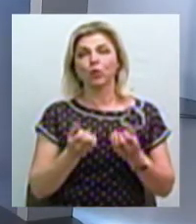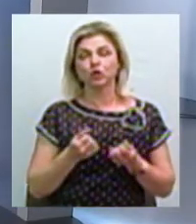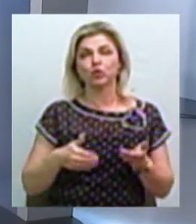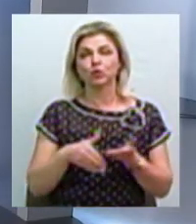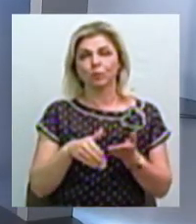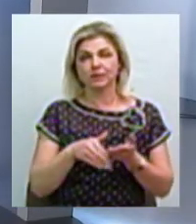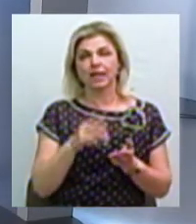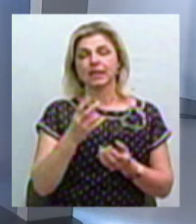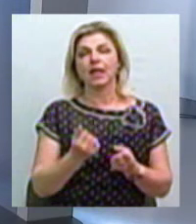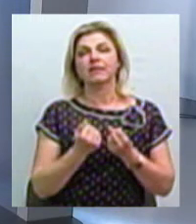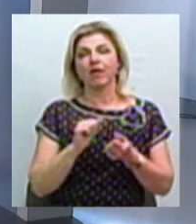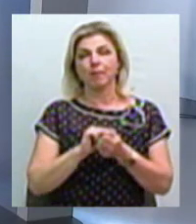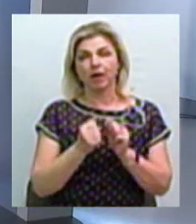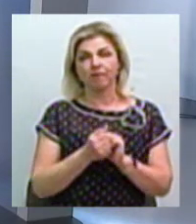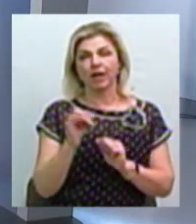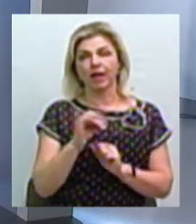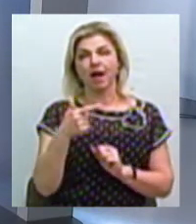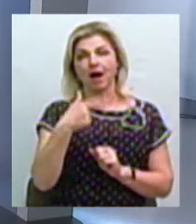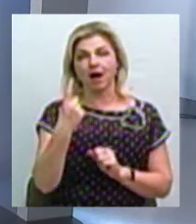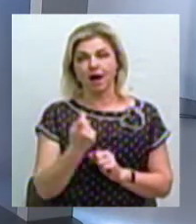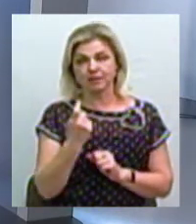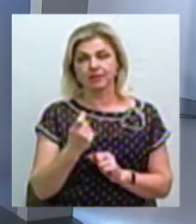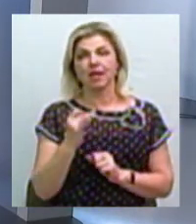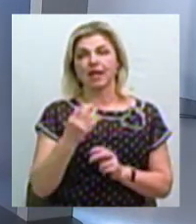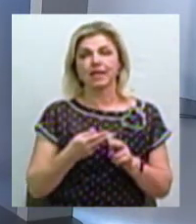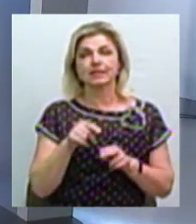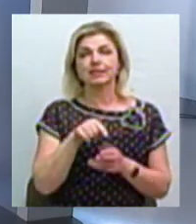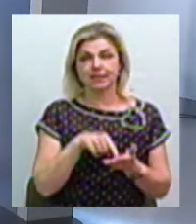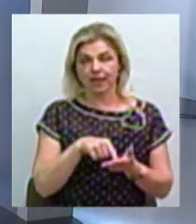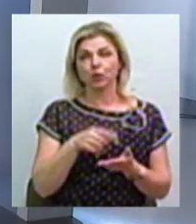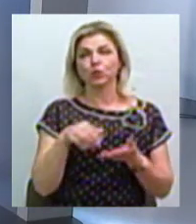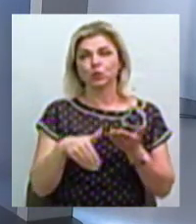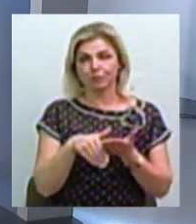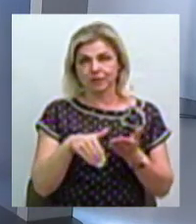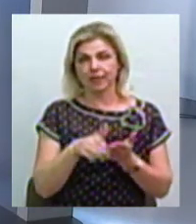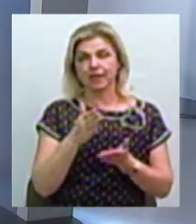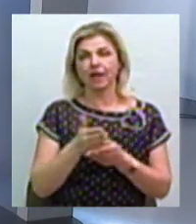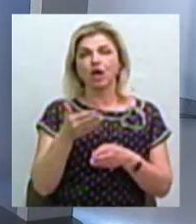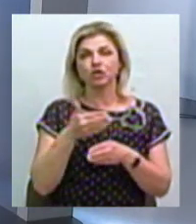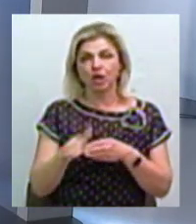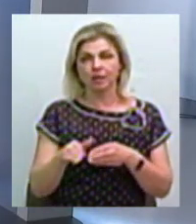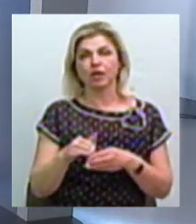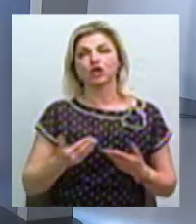тверде паливо та скраплений газ, і в цій субсидії є частка житлово-комунальних послуг,